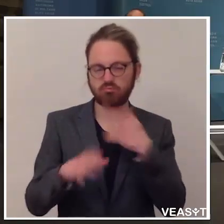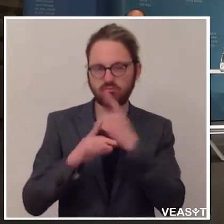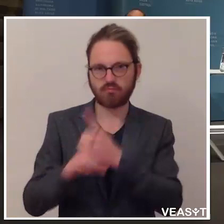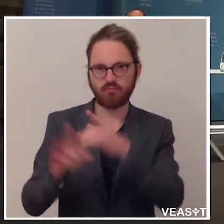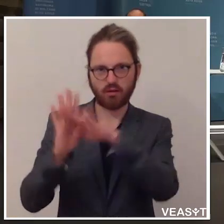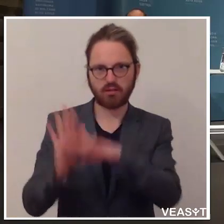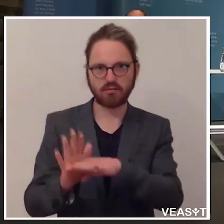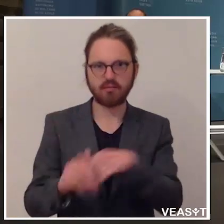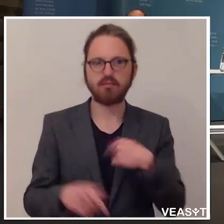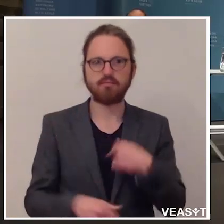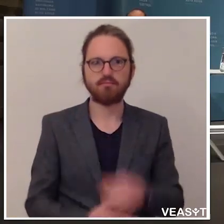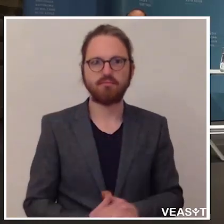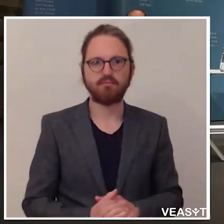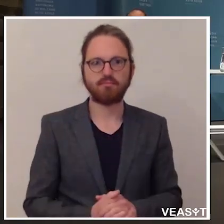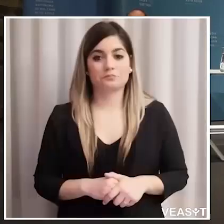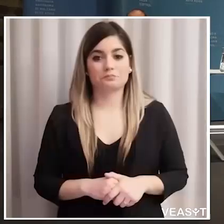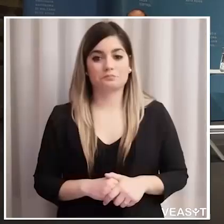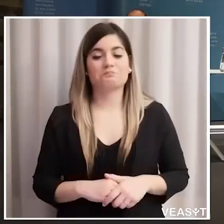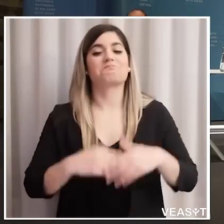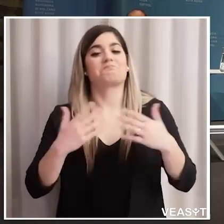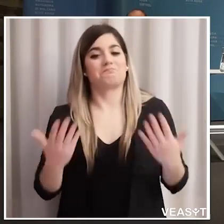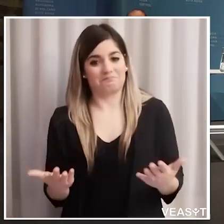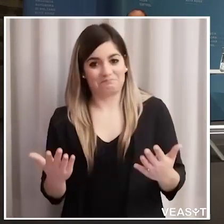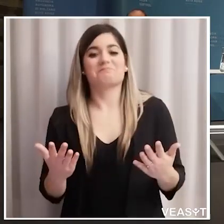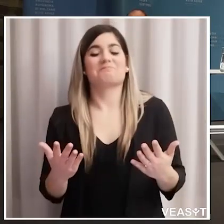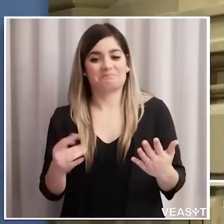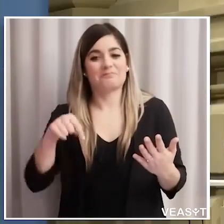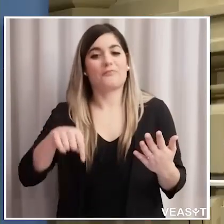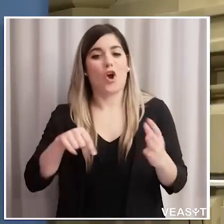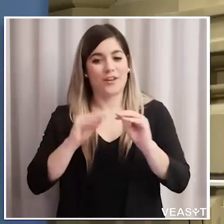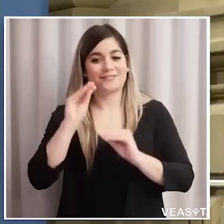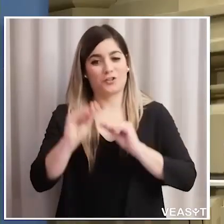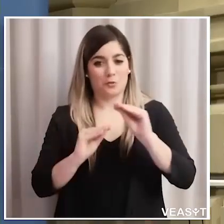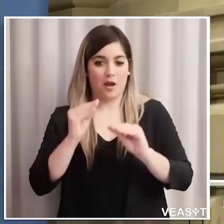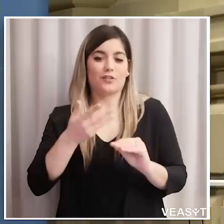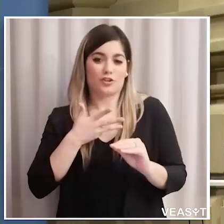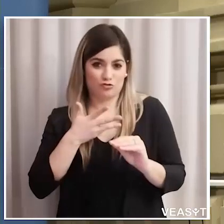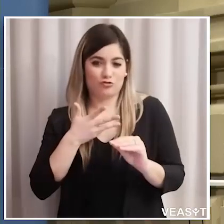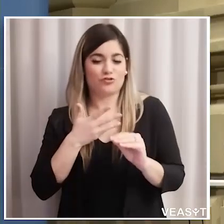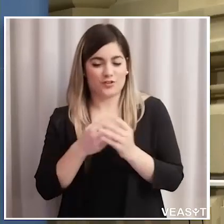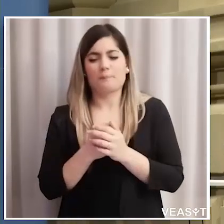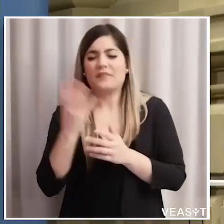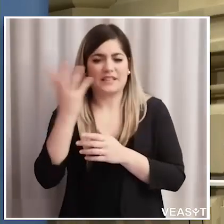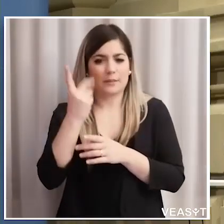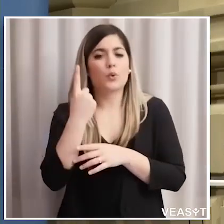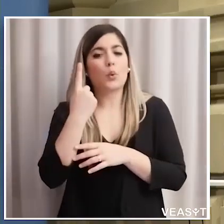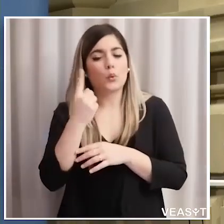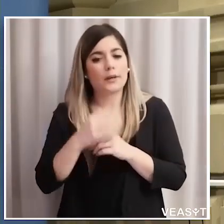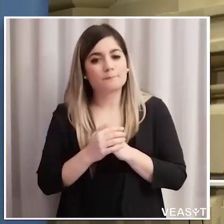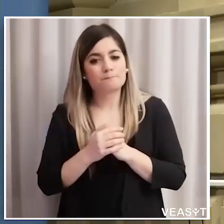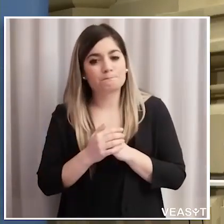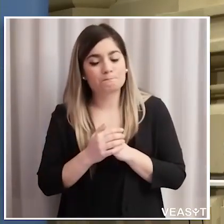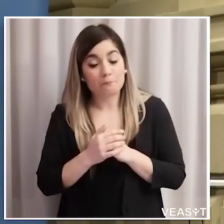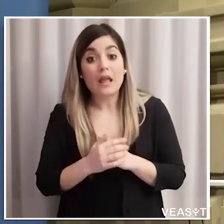domande. Ci sono per esempio una domanda se con la legge in vigore gli altoatesini potranno